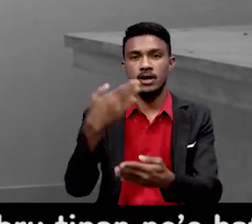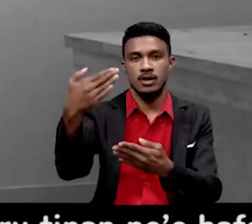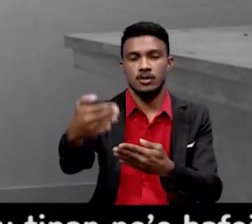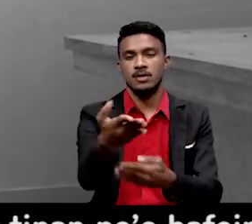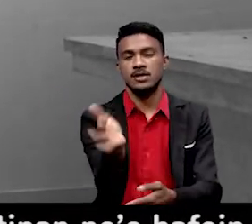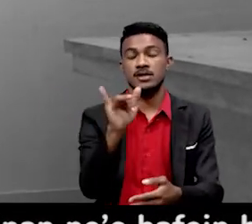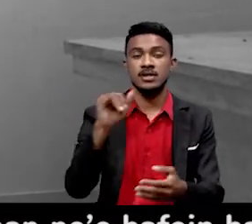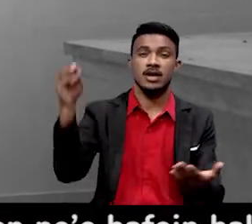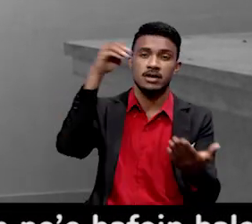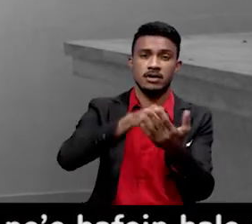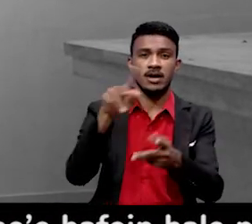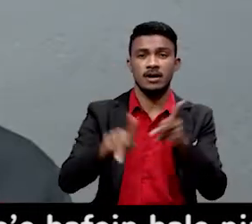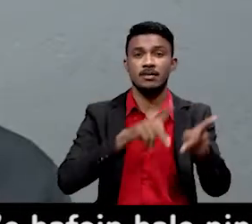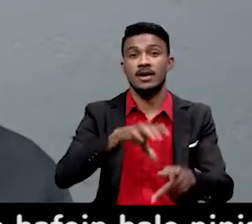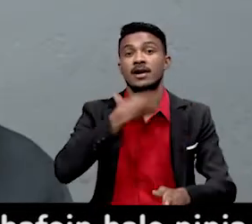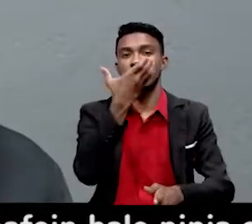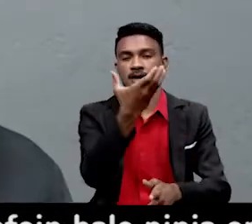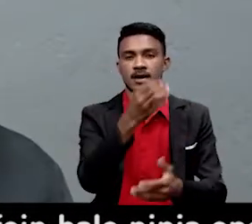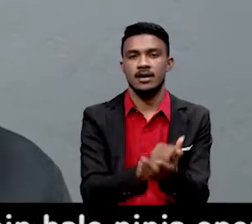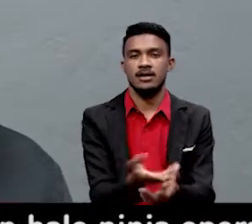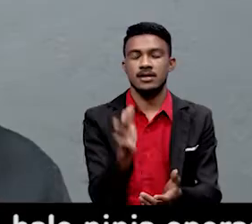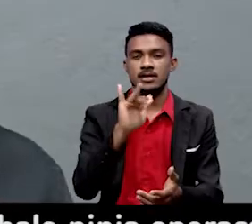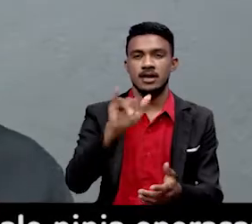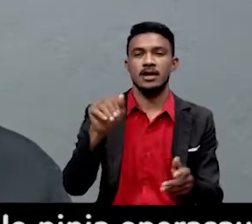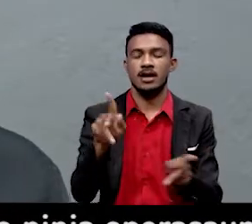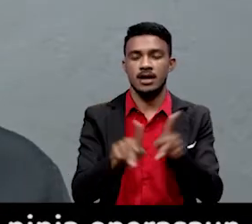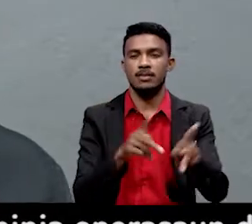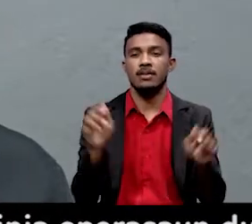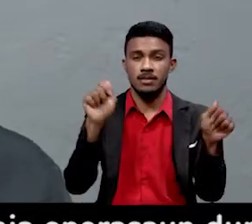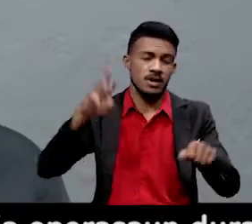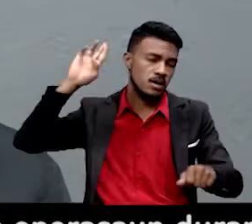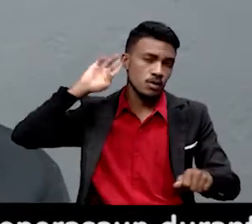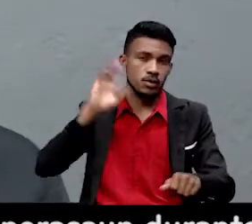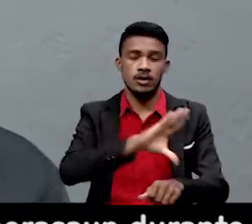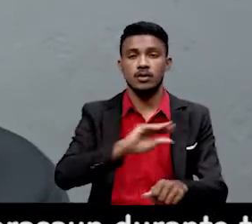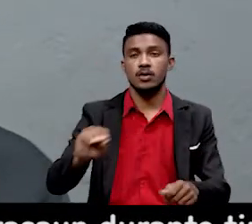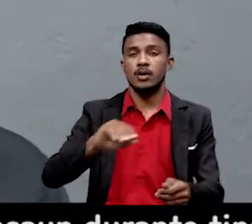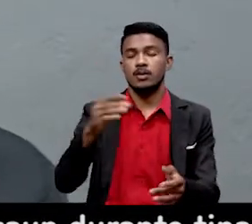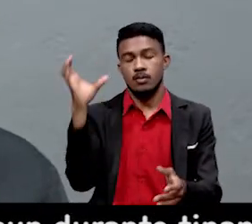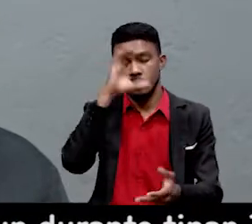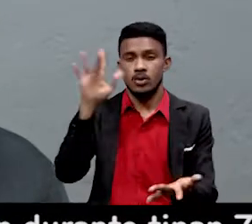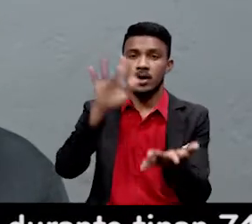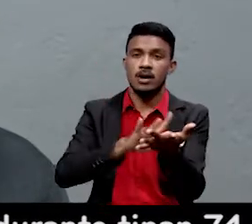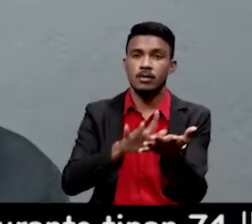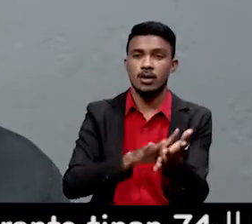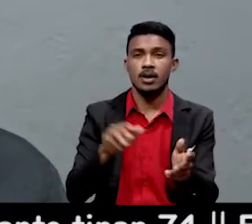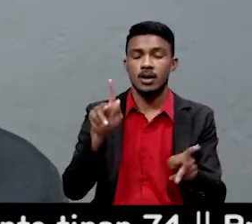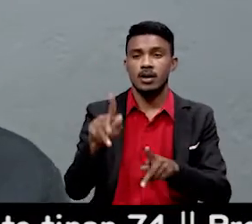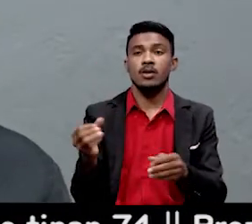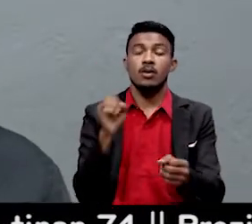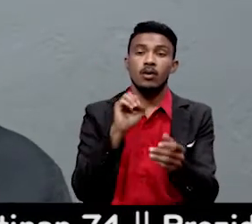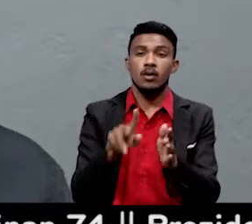sira tau great emane hakilar sira ema belerona ane mak sira buka imuru ku insabel o ema sira mate nenik